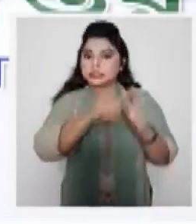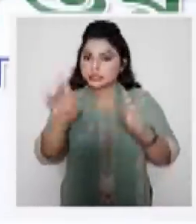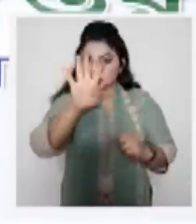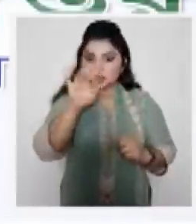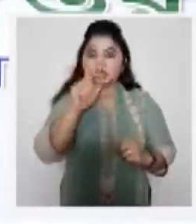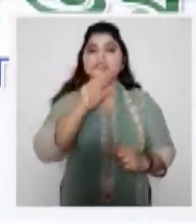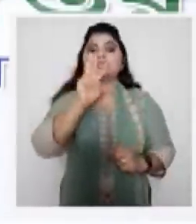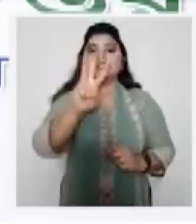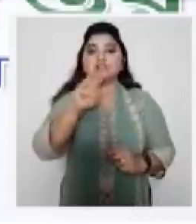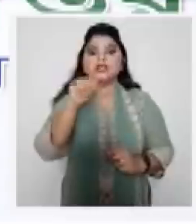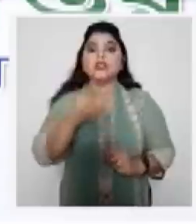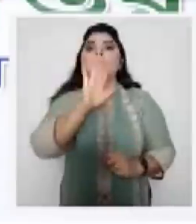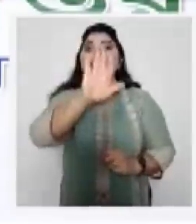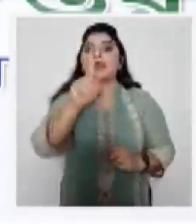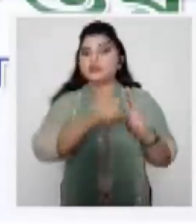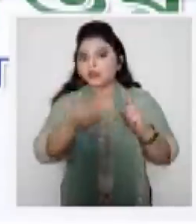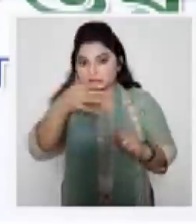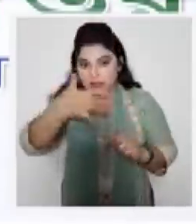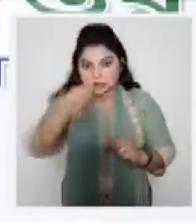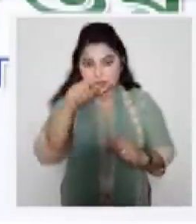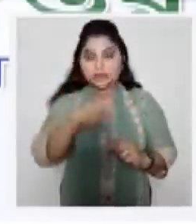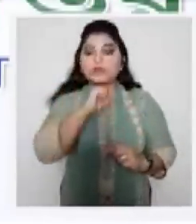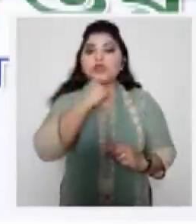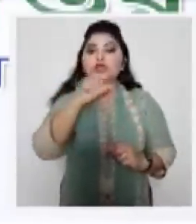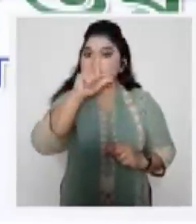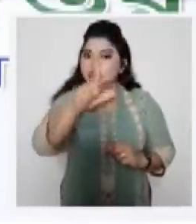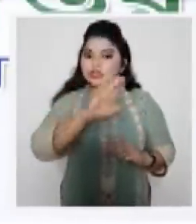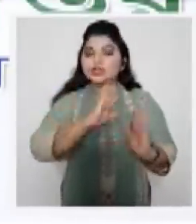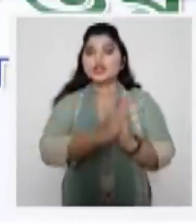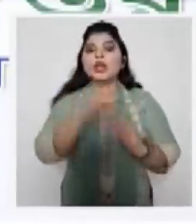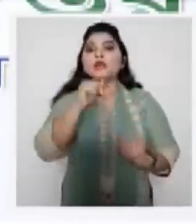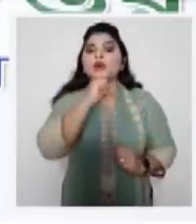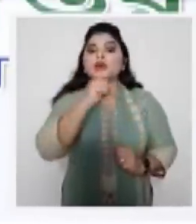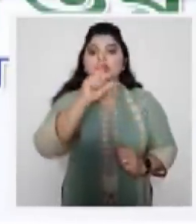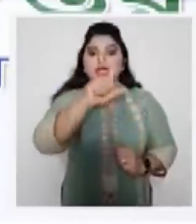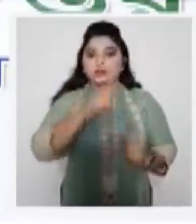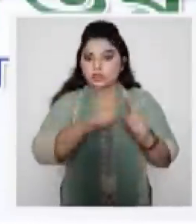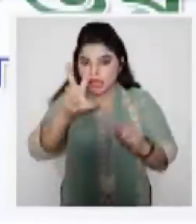21 থেকে 30 বছর 3 জন, 31 থেকে 40 3 জন, 41 থেকে 50 7 জন, 51 থেকে 60 5 জন,